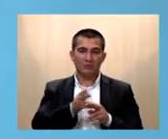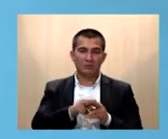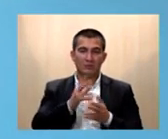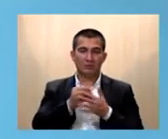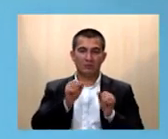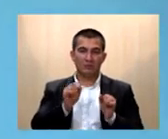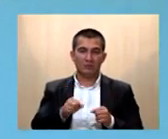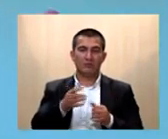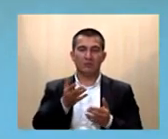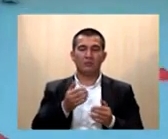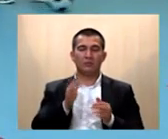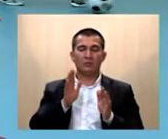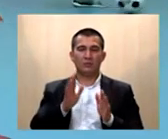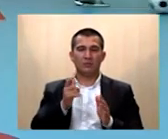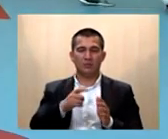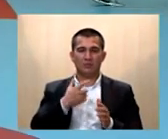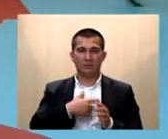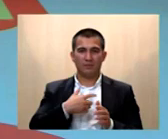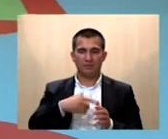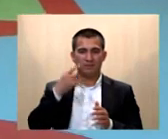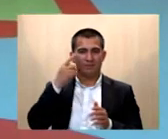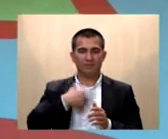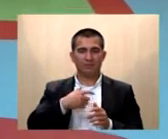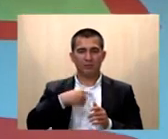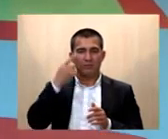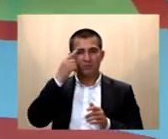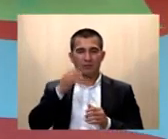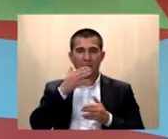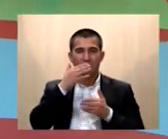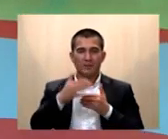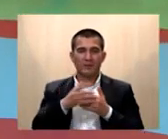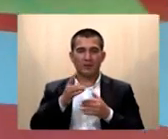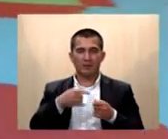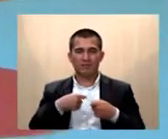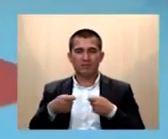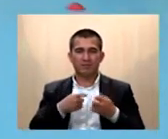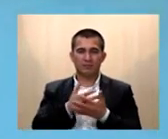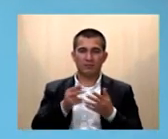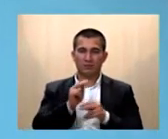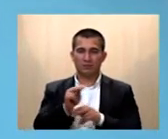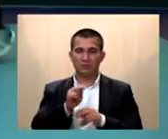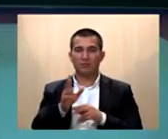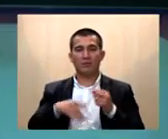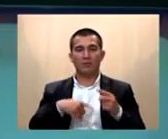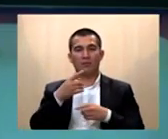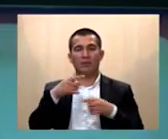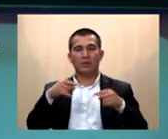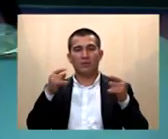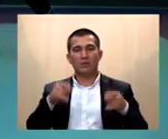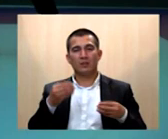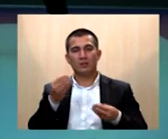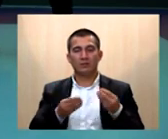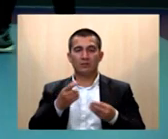tepish texnikasini ko'zimizda rivojlantirib olish uchun sizlarga ko'rsatib o'tamiz. Men bu yerda hozir darvozabon rolini o'ynab